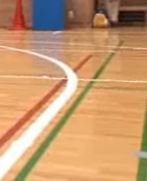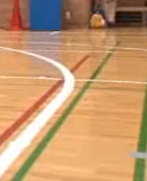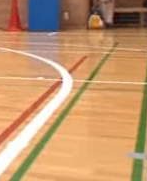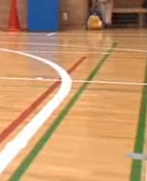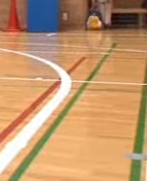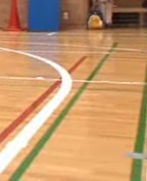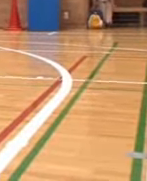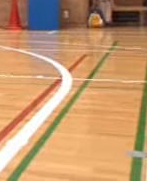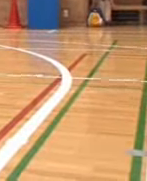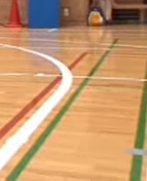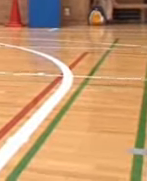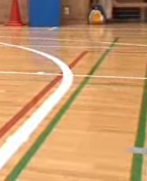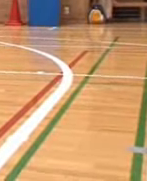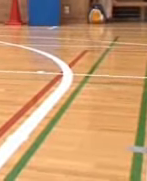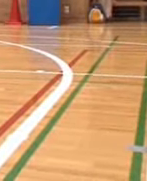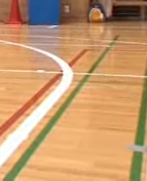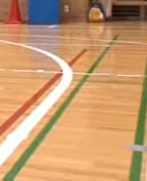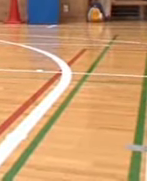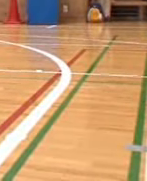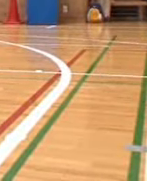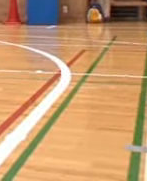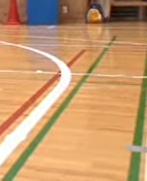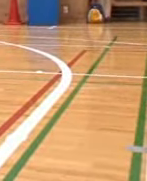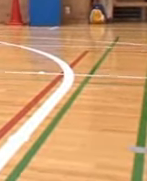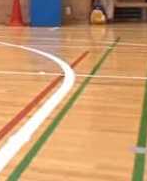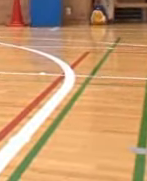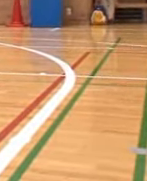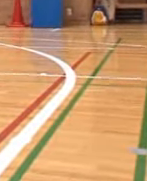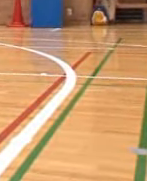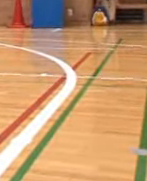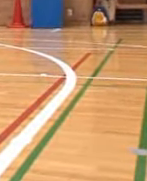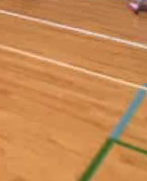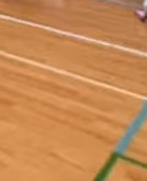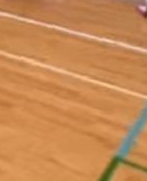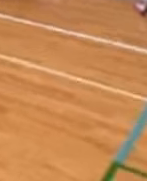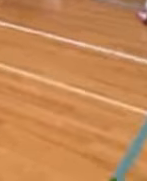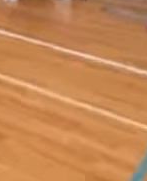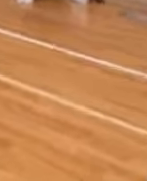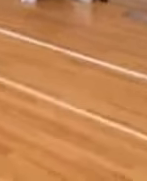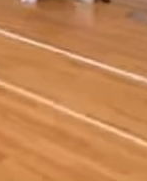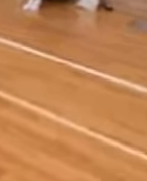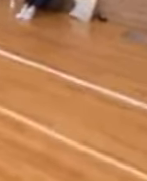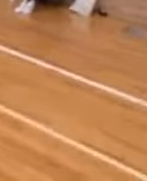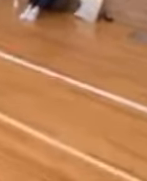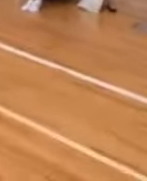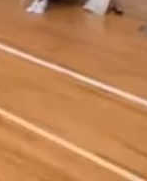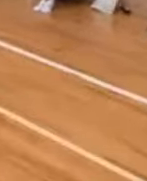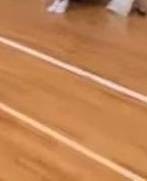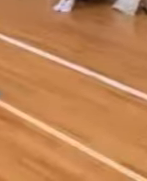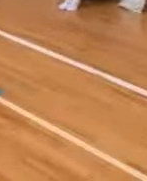下の方をこれでりますはいで見て